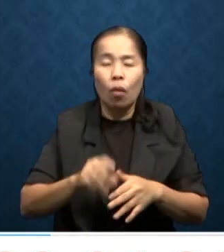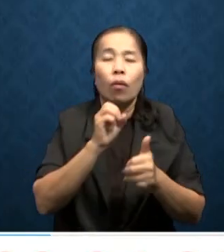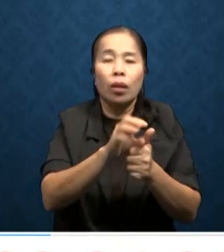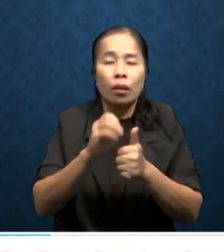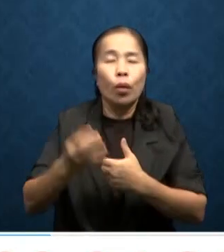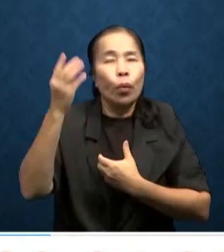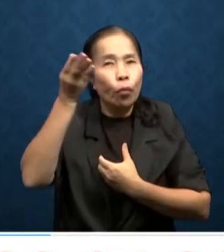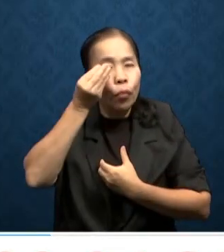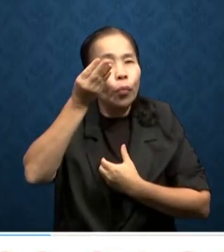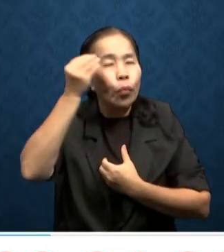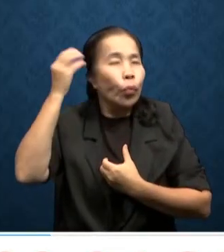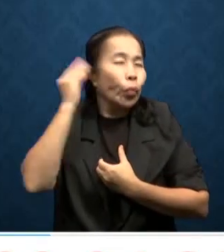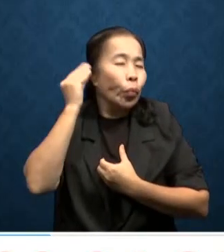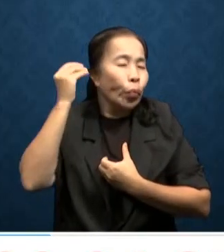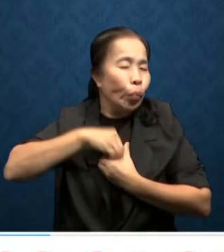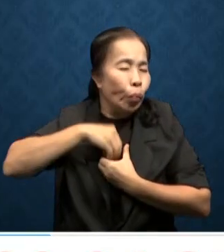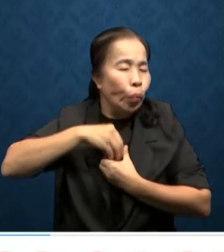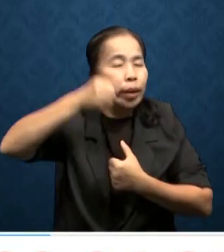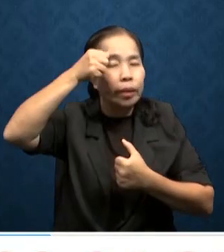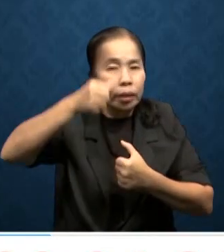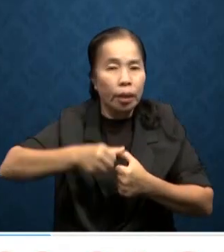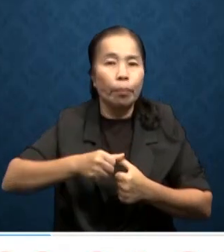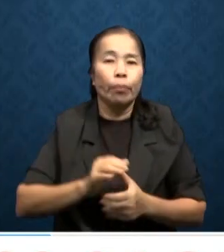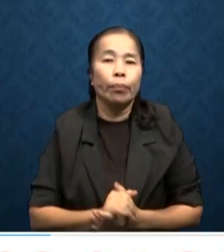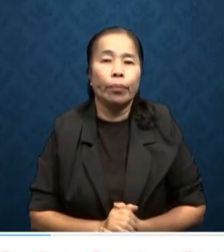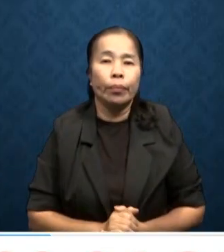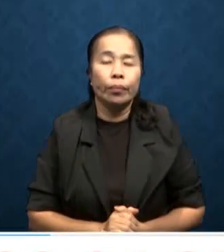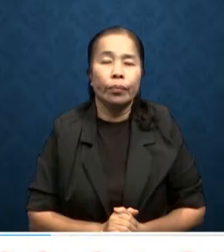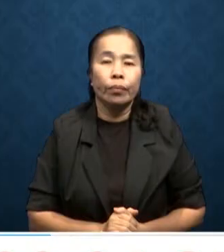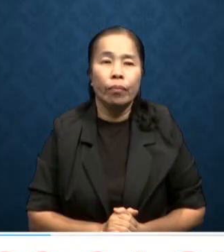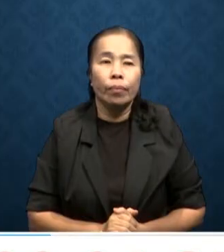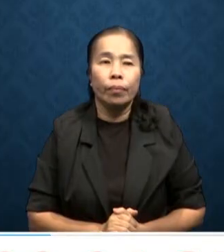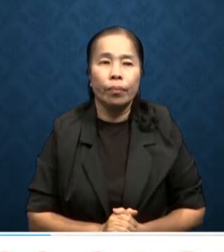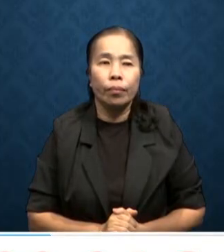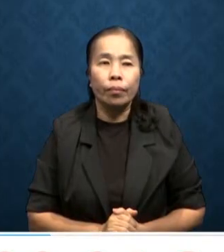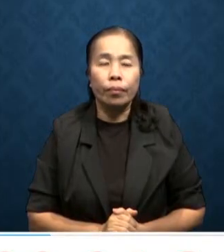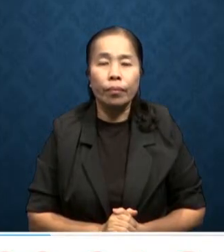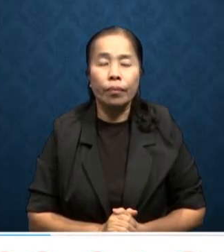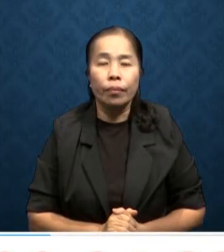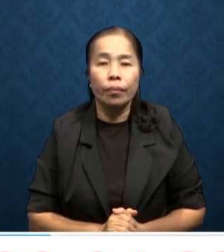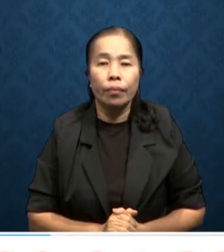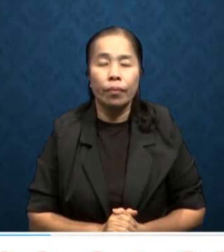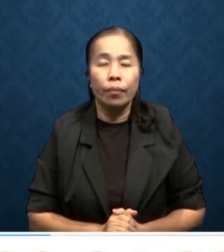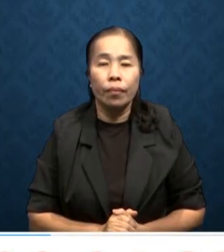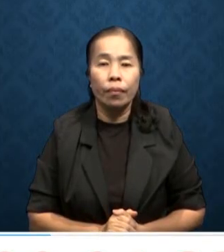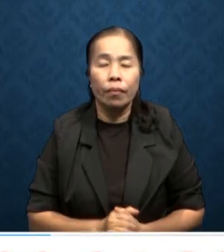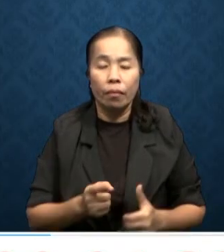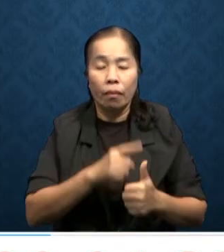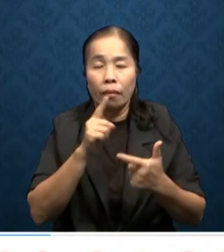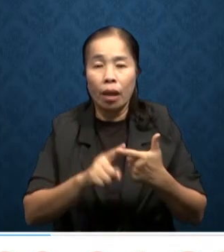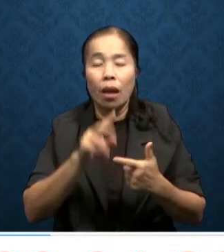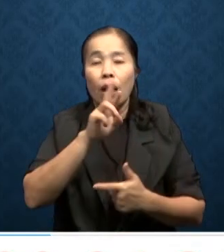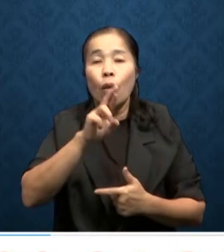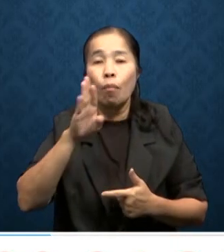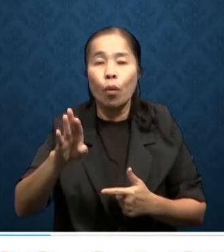กันความปลอดภัยของตัวเองอยู่ที่ไหนนะคะส่วนมิติที่ 2นะคือระบบความปลอดภัย